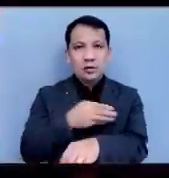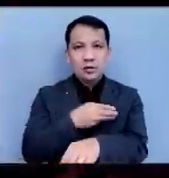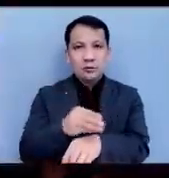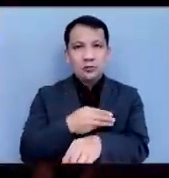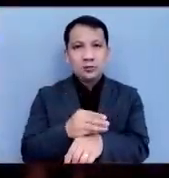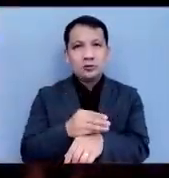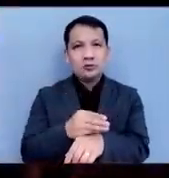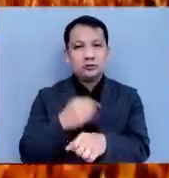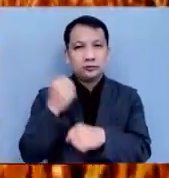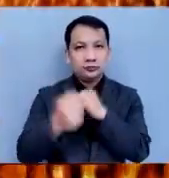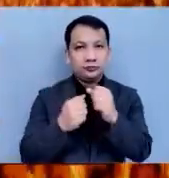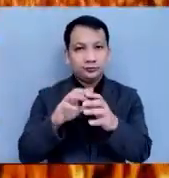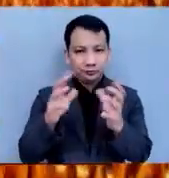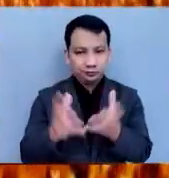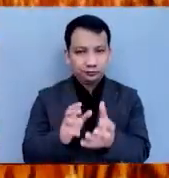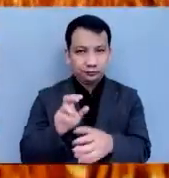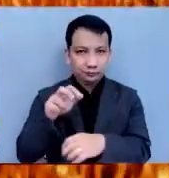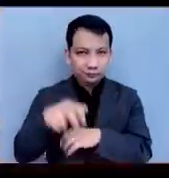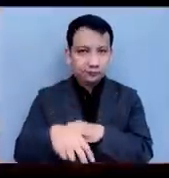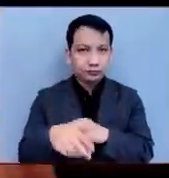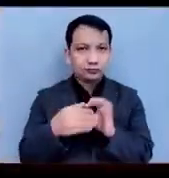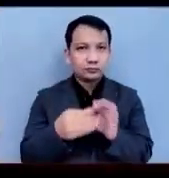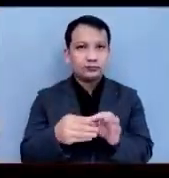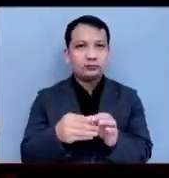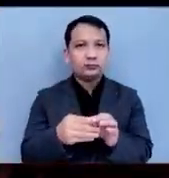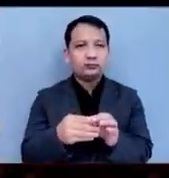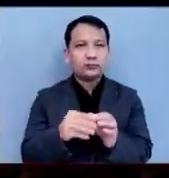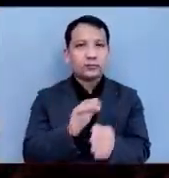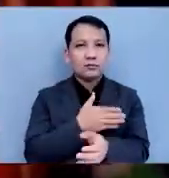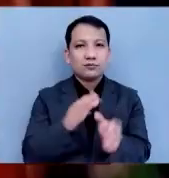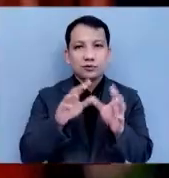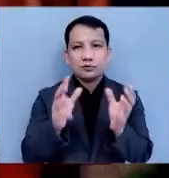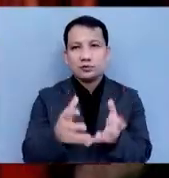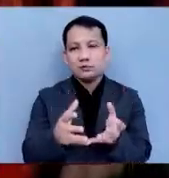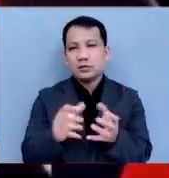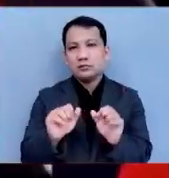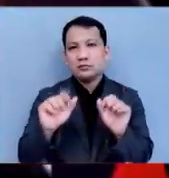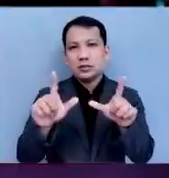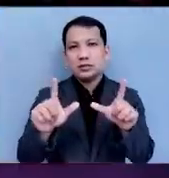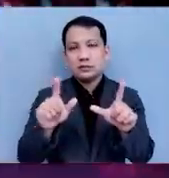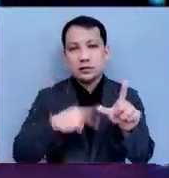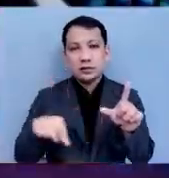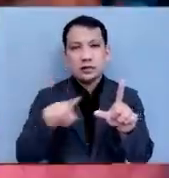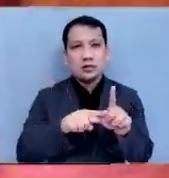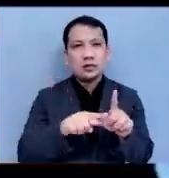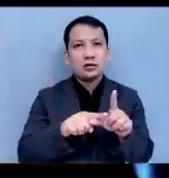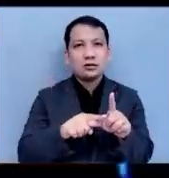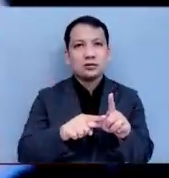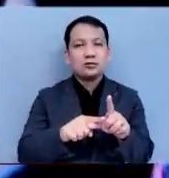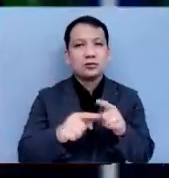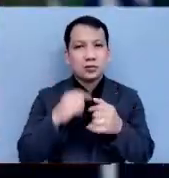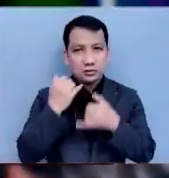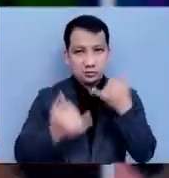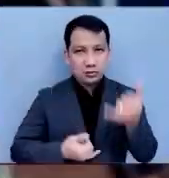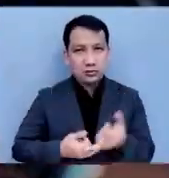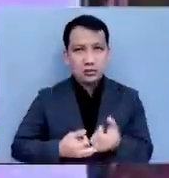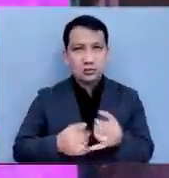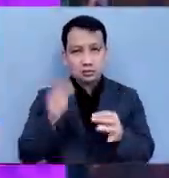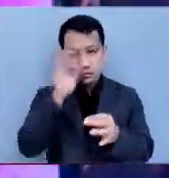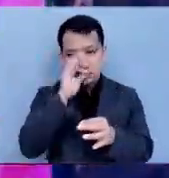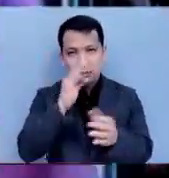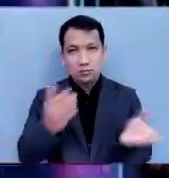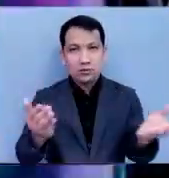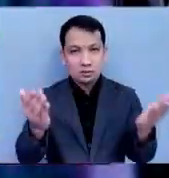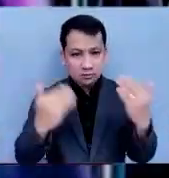Spheres World Tour. Sa Facebook video ng Live Nation Philippines, mismo ang banda ang nag-invite sa kanilang Pinoy fans para